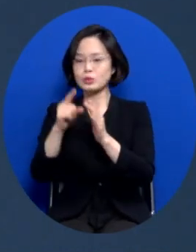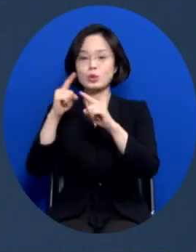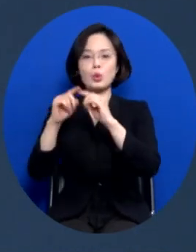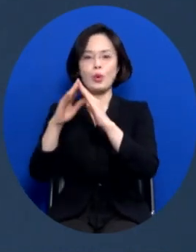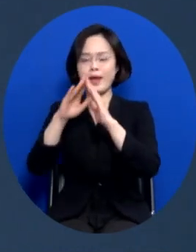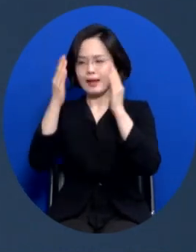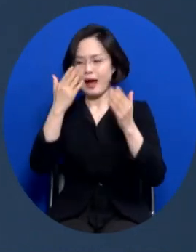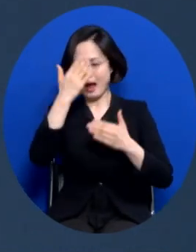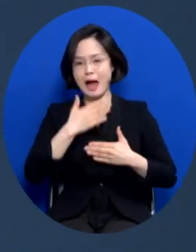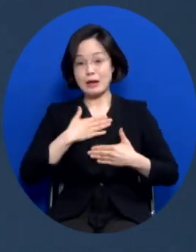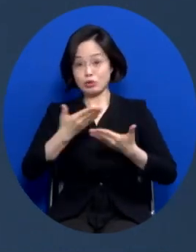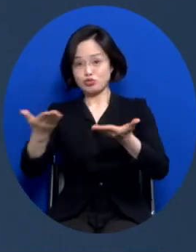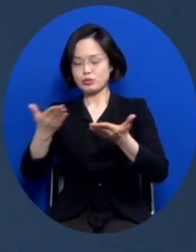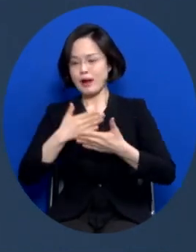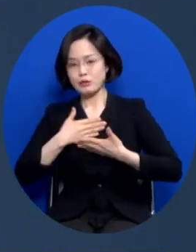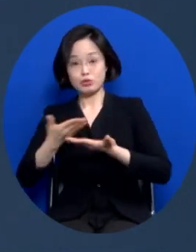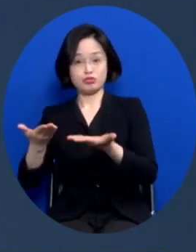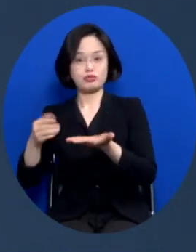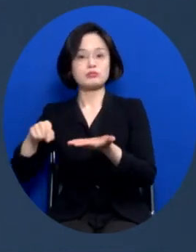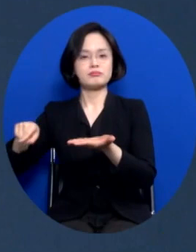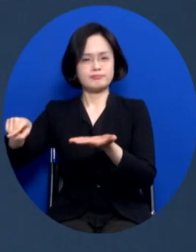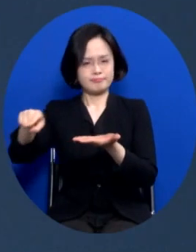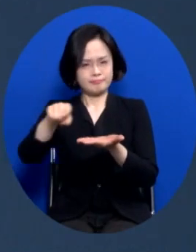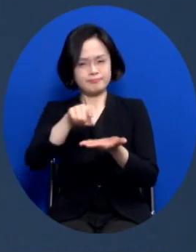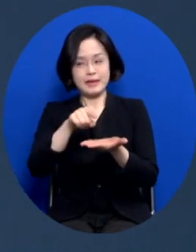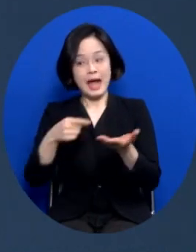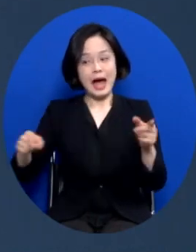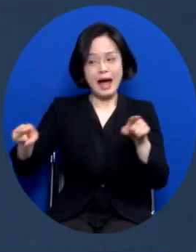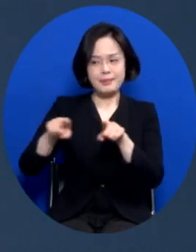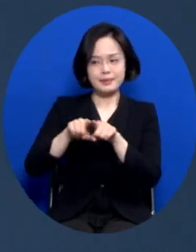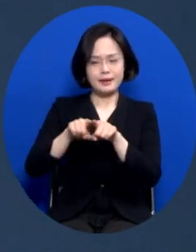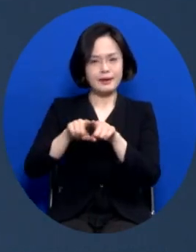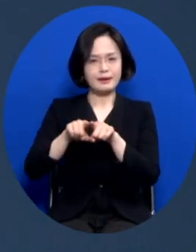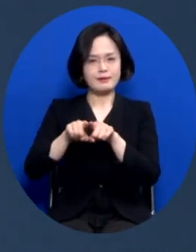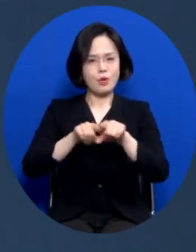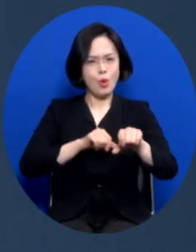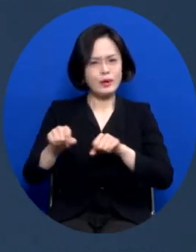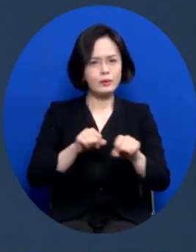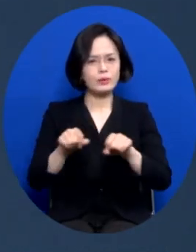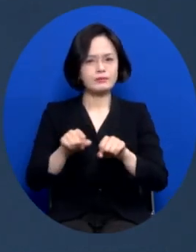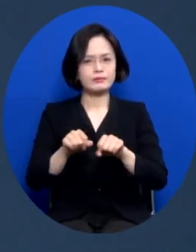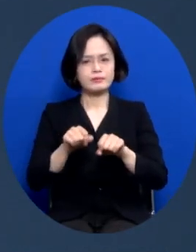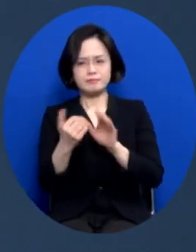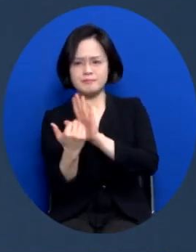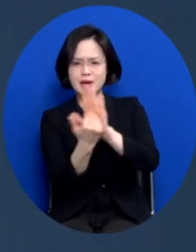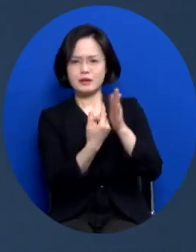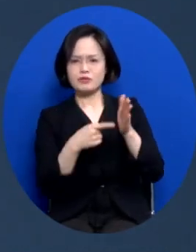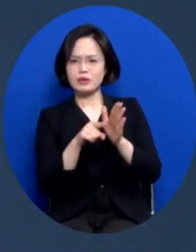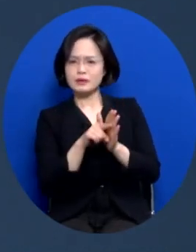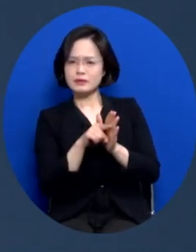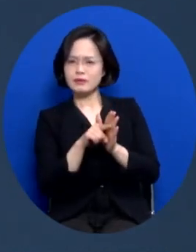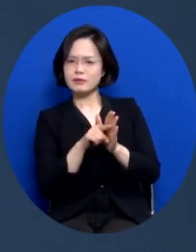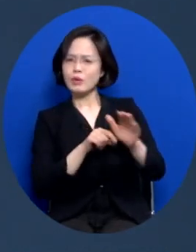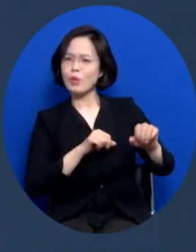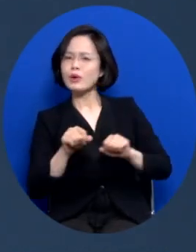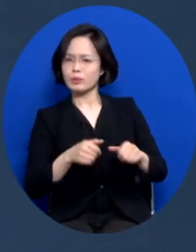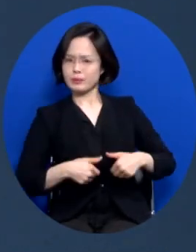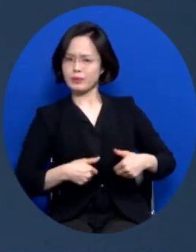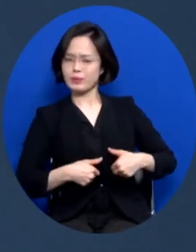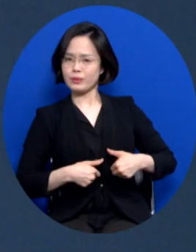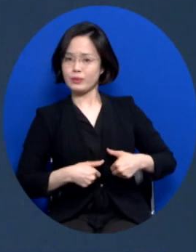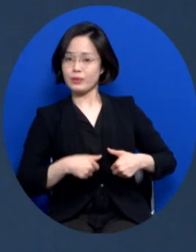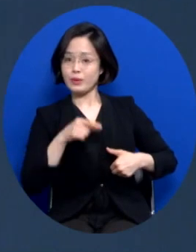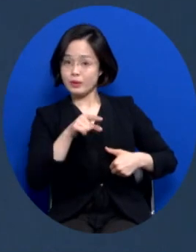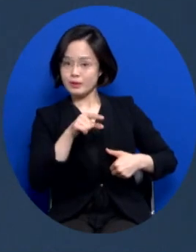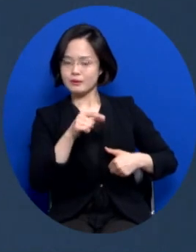발을 맞추어서 함께 일어나고 기도하고 이 일에 영적인 전쟁에